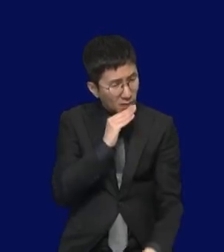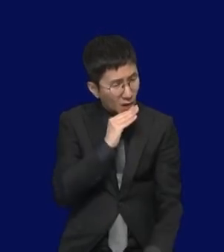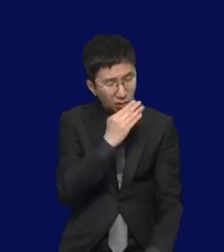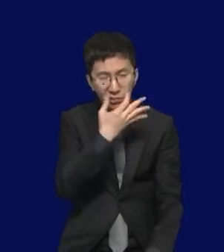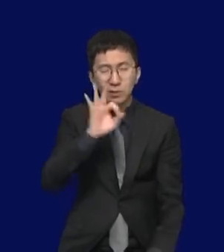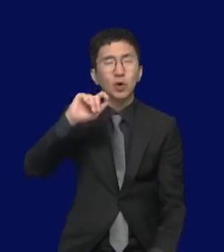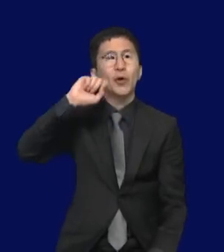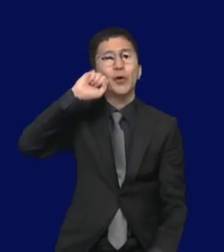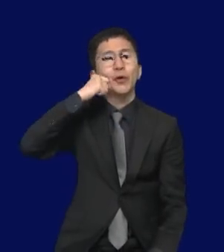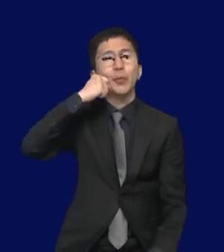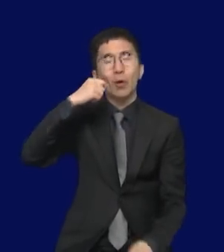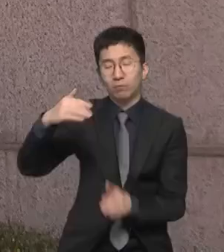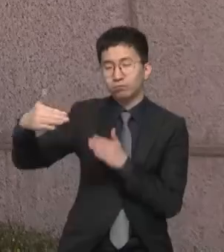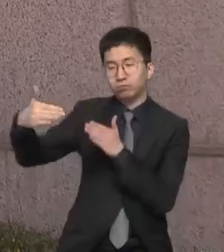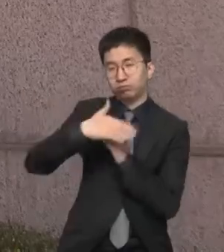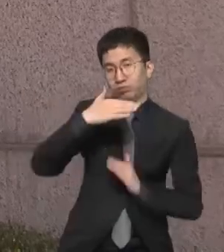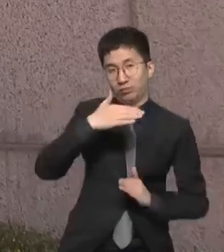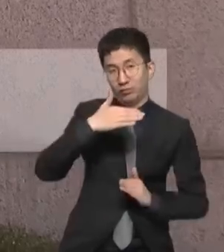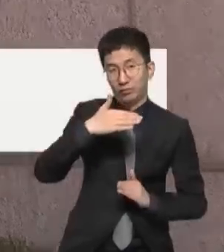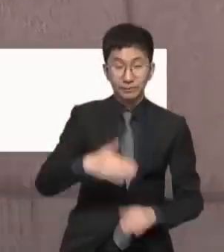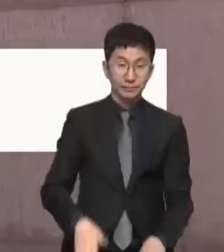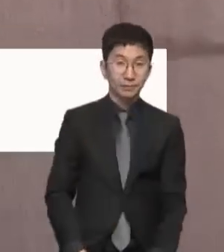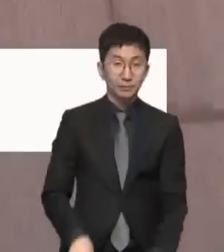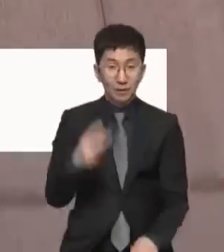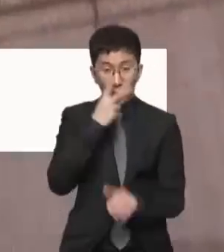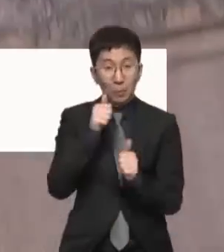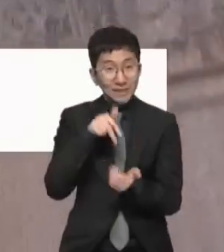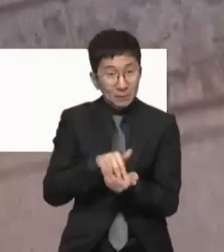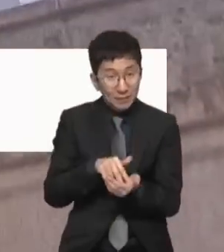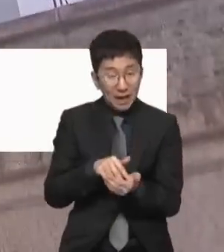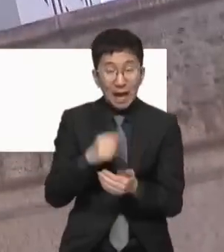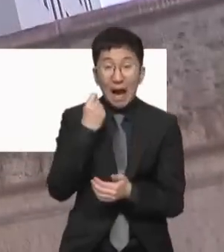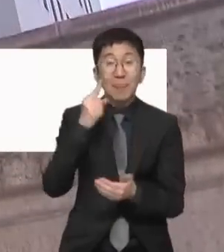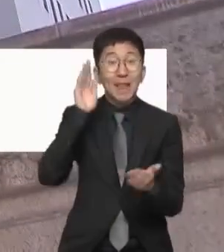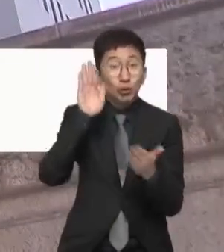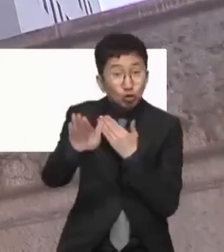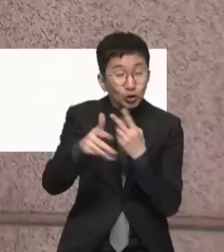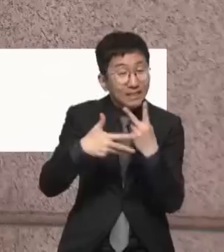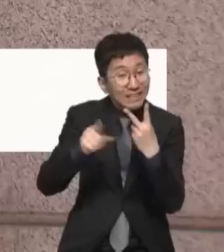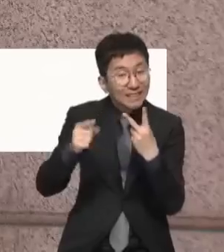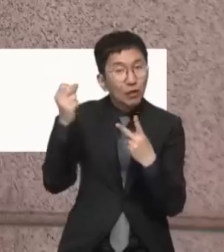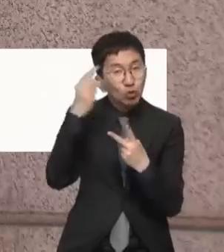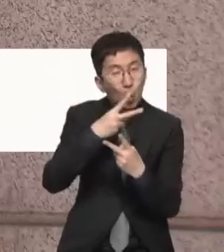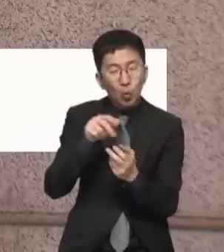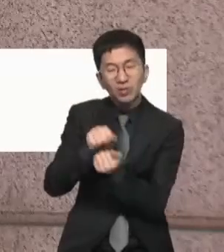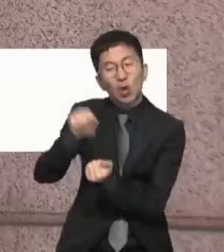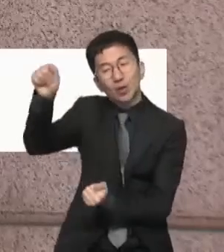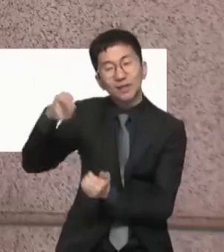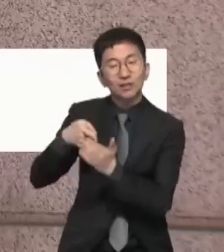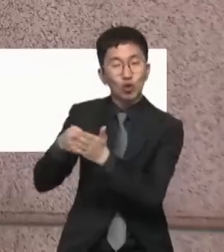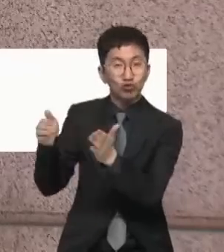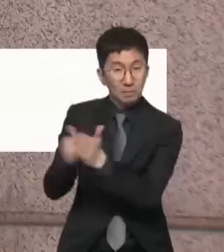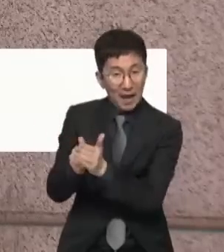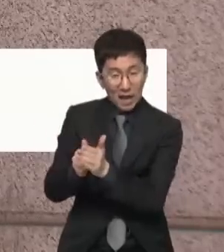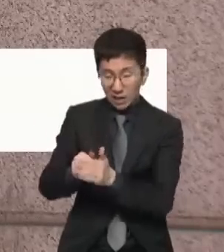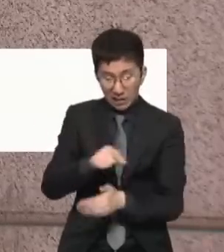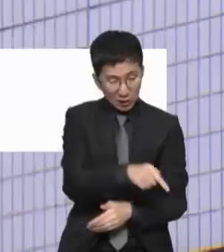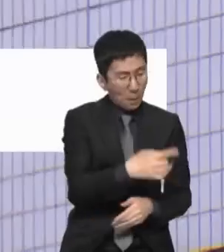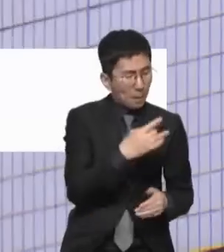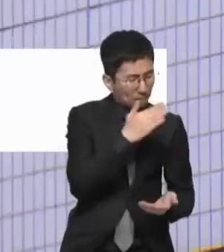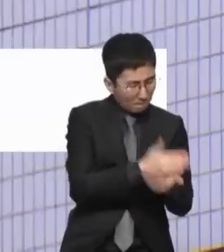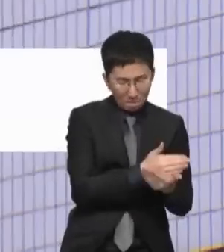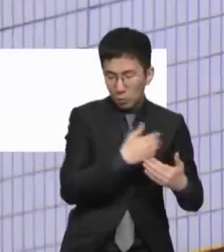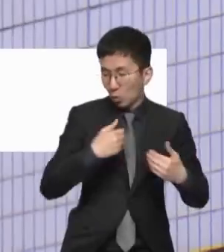취지로 이를 기각했습니다. 검찰은 한 달 뒤 2차 영장 청구에선 한 개의 지갑으로 범위를 더 좁혔지만